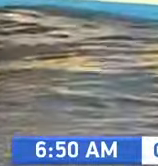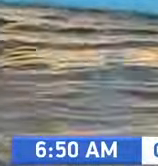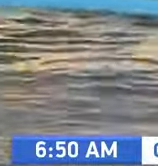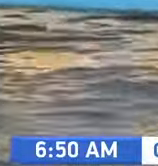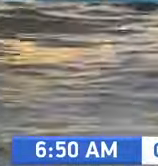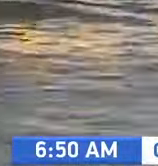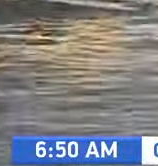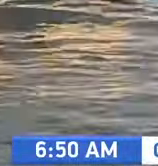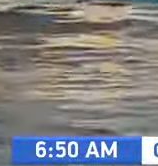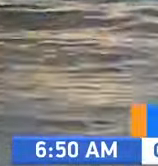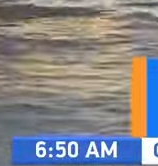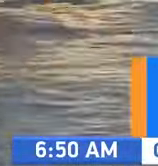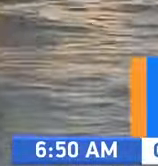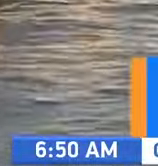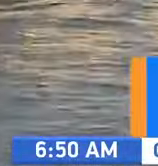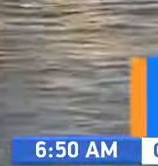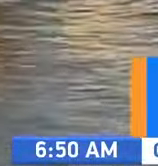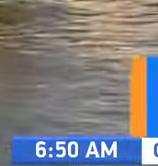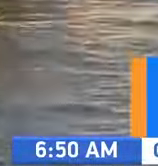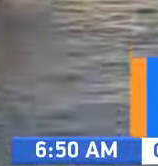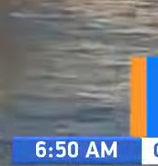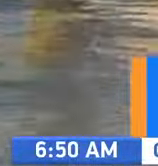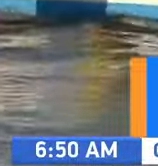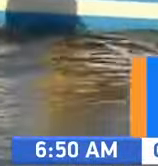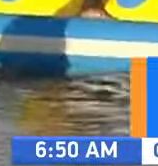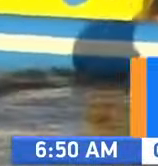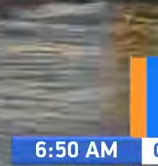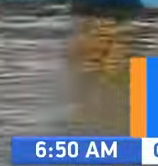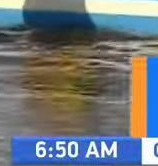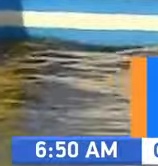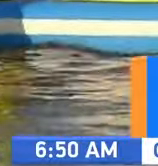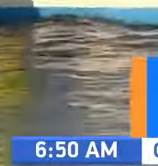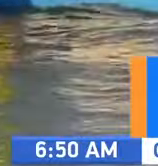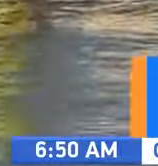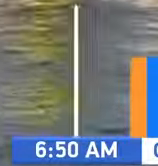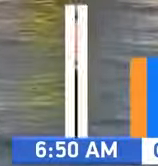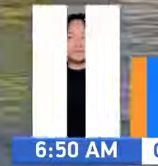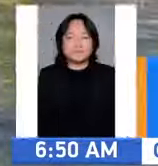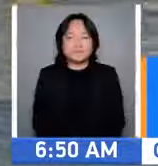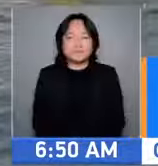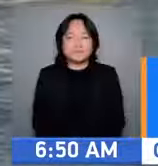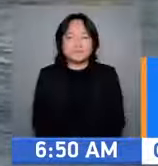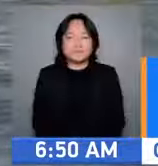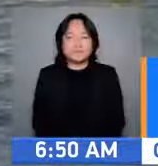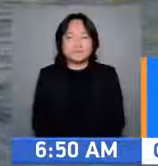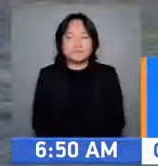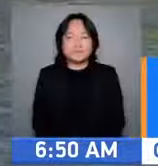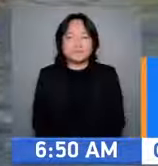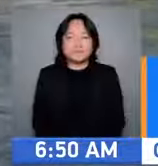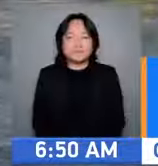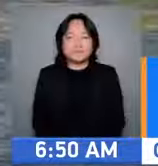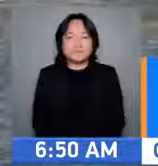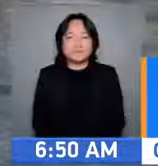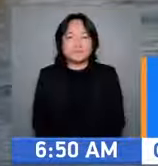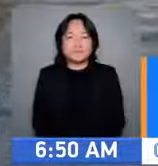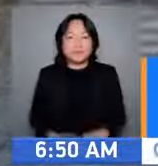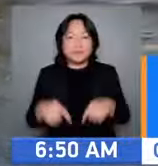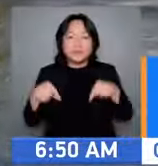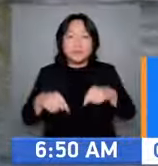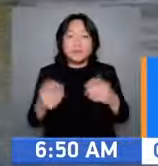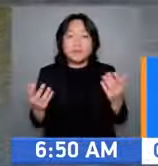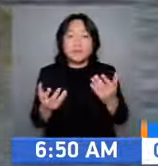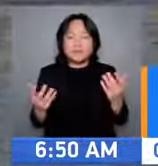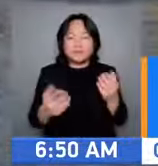kami sa isang beachfront dito sa Subic Bay Freeport Zone, dito sa Zambales, at iba-ibang ang activities ang meron dito, mga